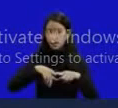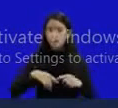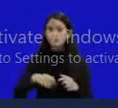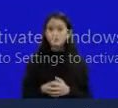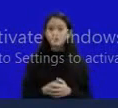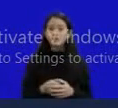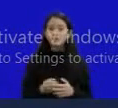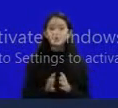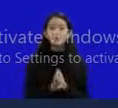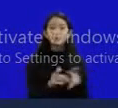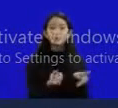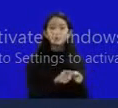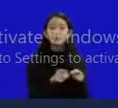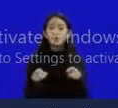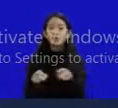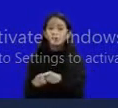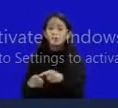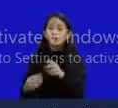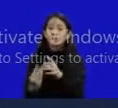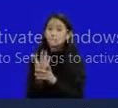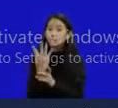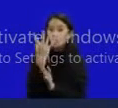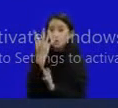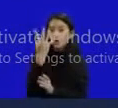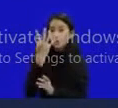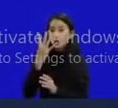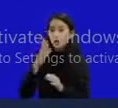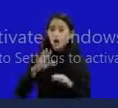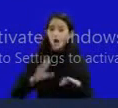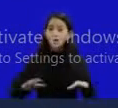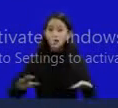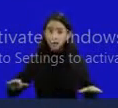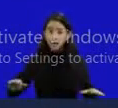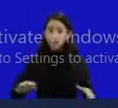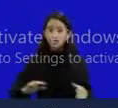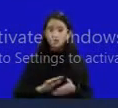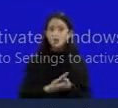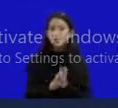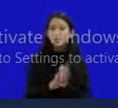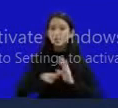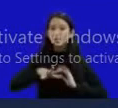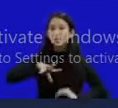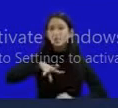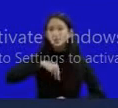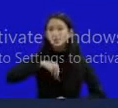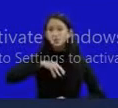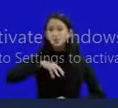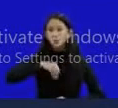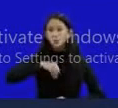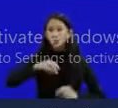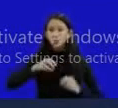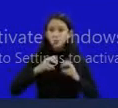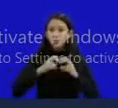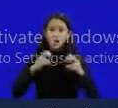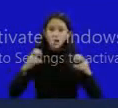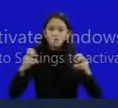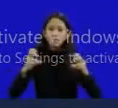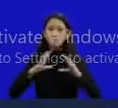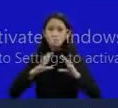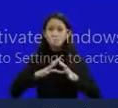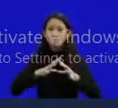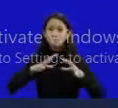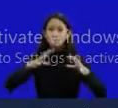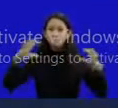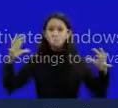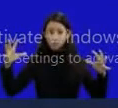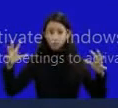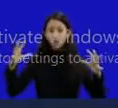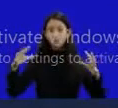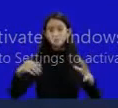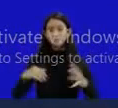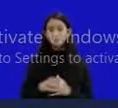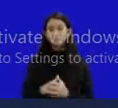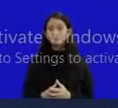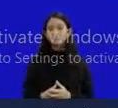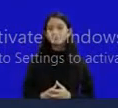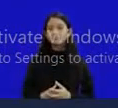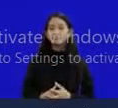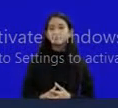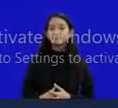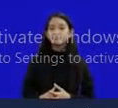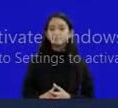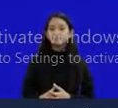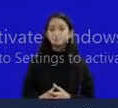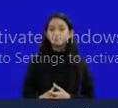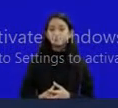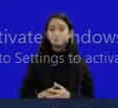pertumbuhan anak-anak kita juga menjadi Resiko yang sangat besar Hai ikut sertaan dalam